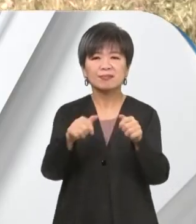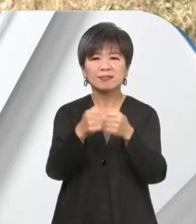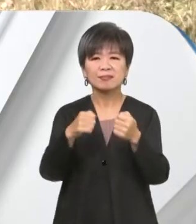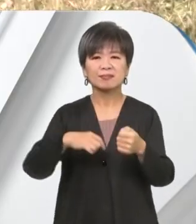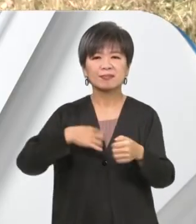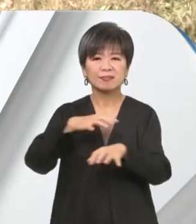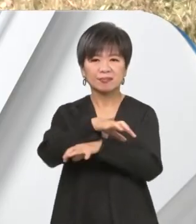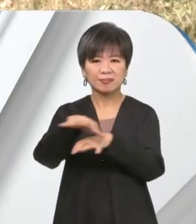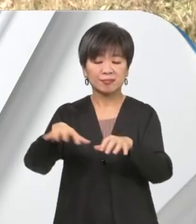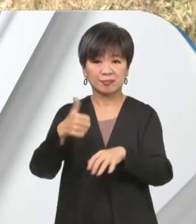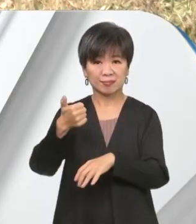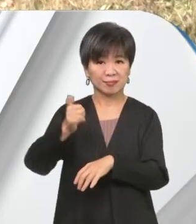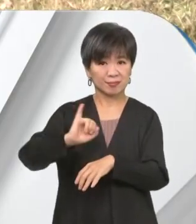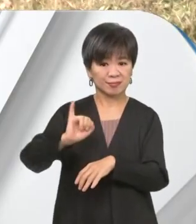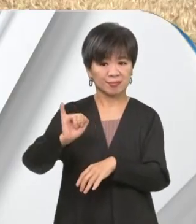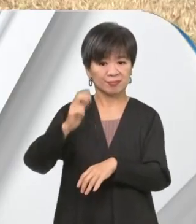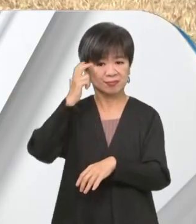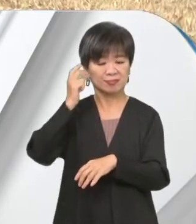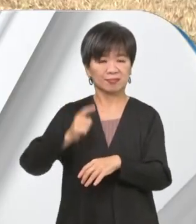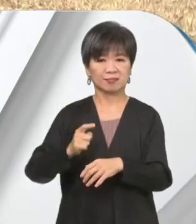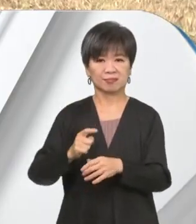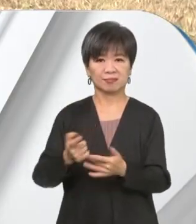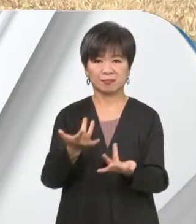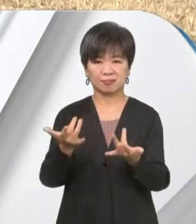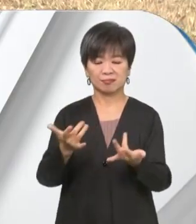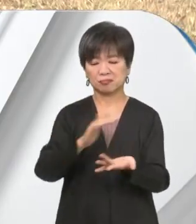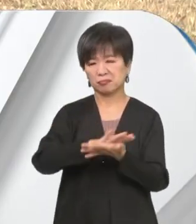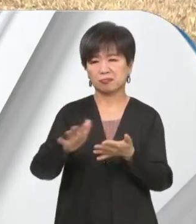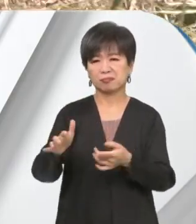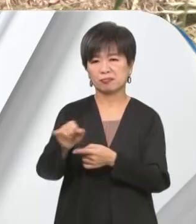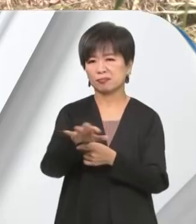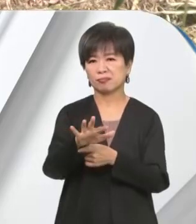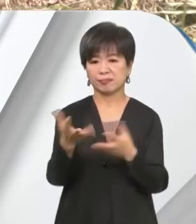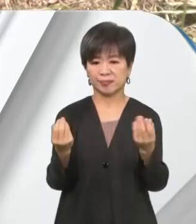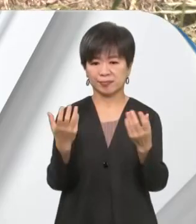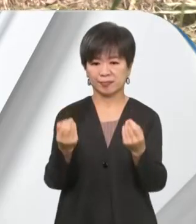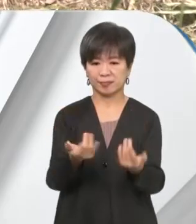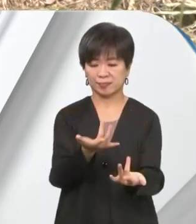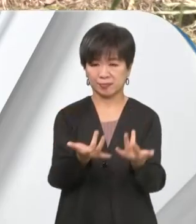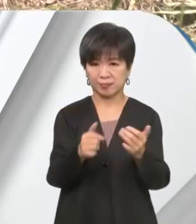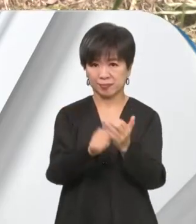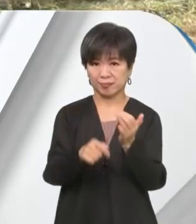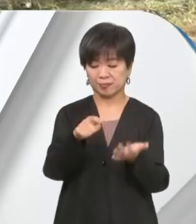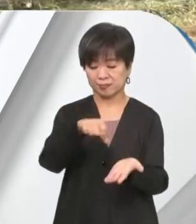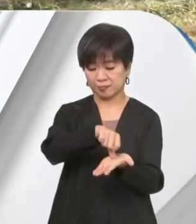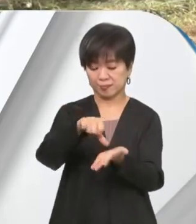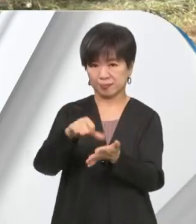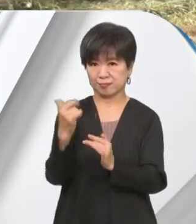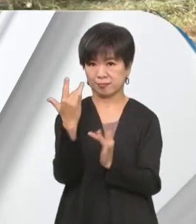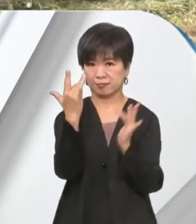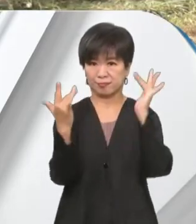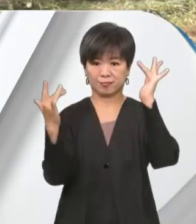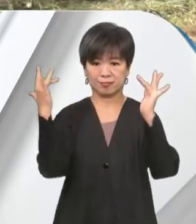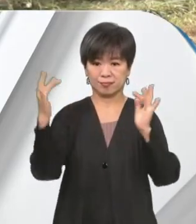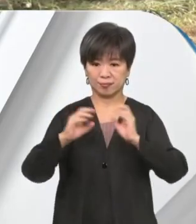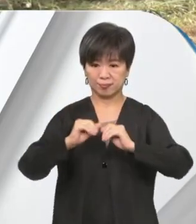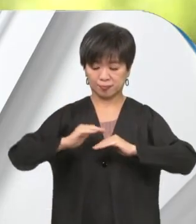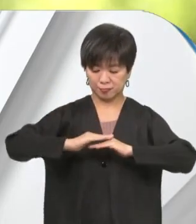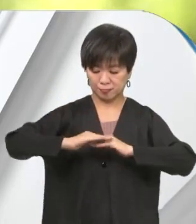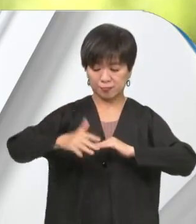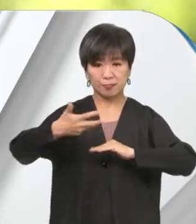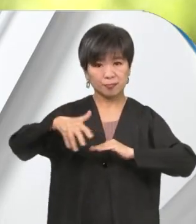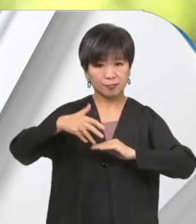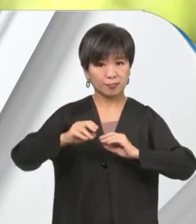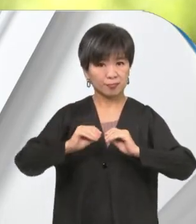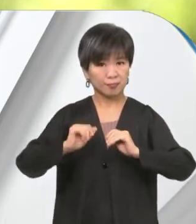境，抢鱼阵坚持无喷除臭剂，去采用抽绳栽皮的方式。一方面维持体内的湿度，一